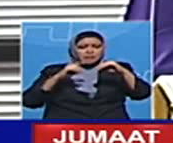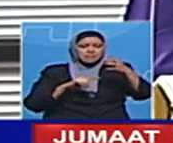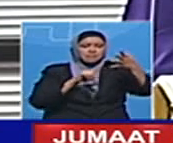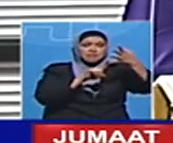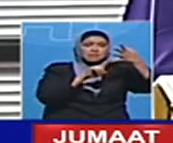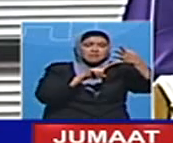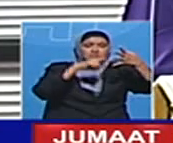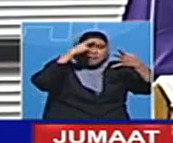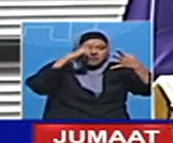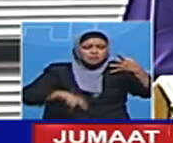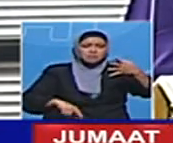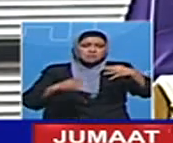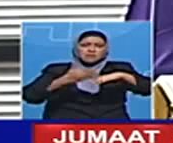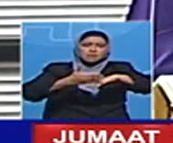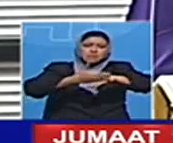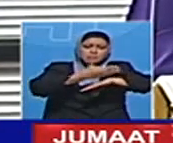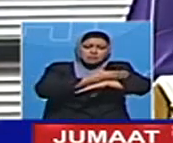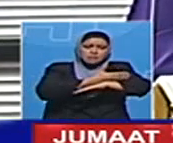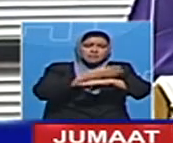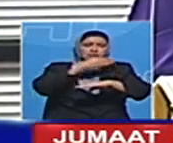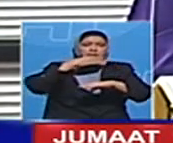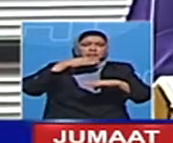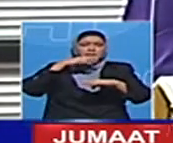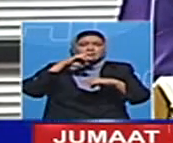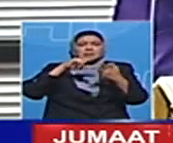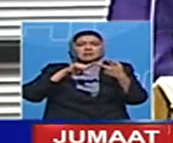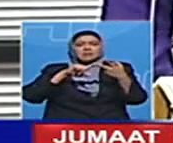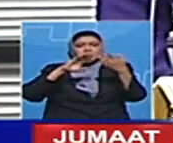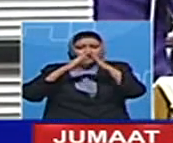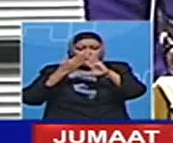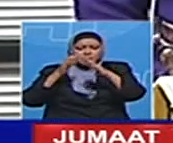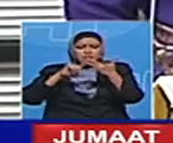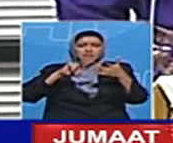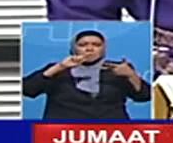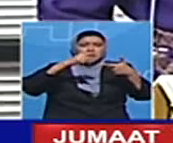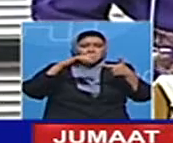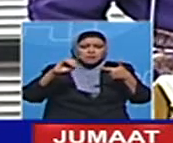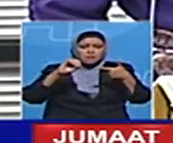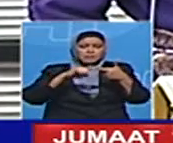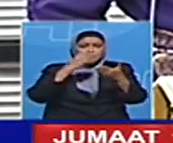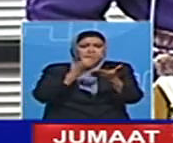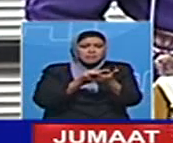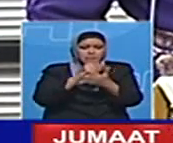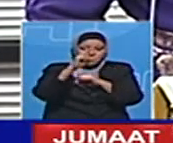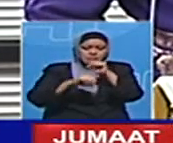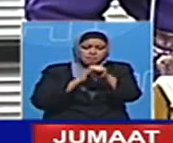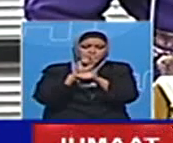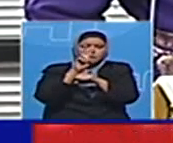berkenaan memperkasa belia komuniti dan ngo bagi langkah ini bajet 2016 memperuntukkan